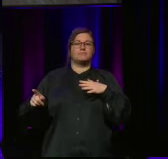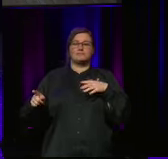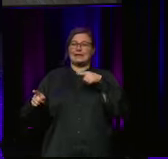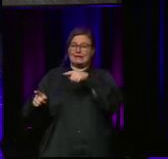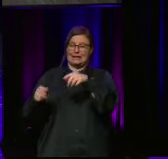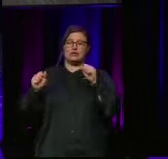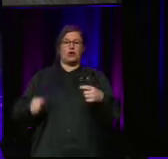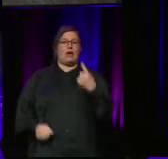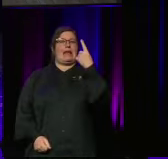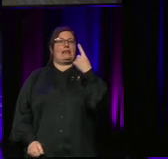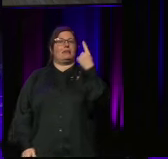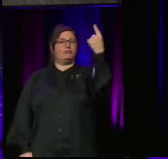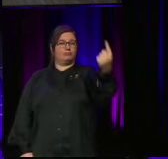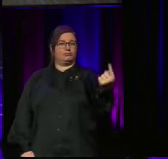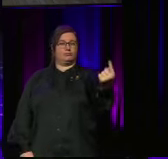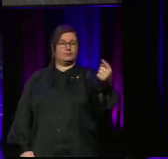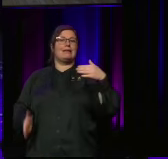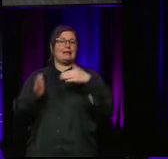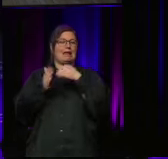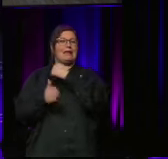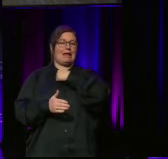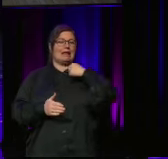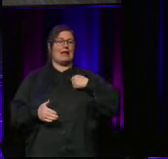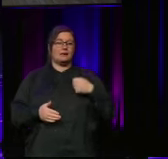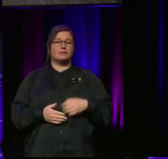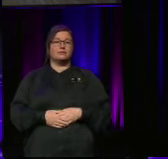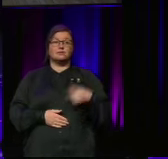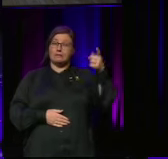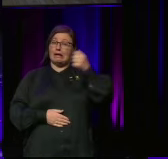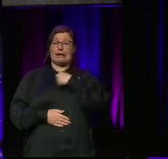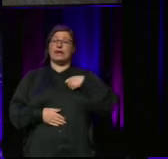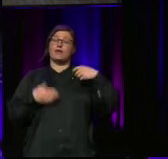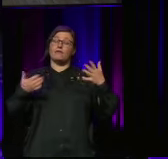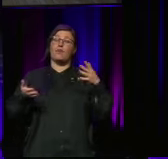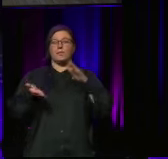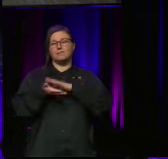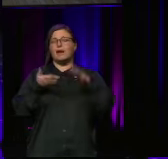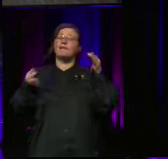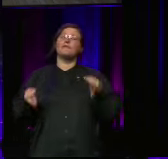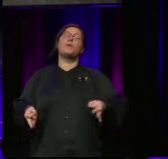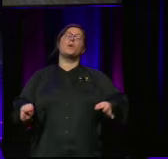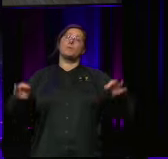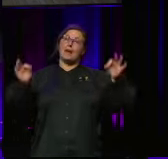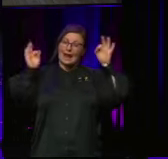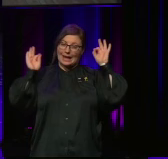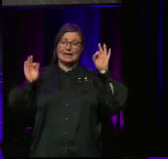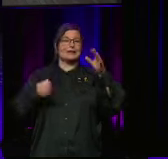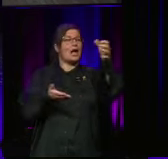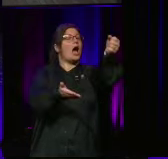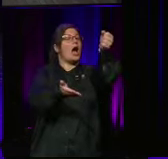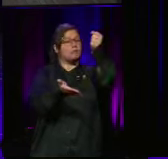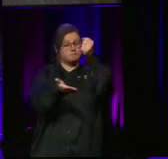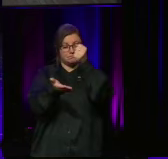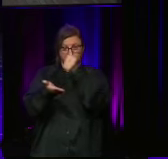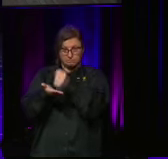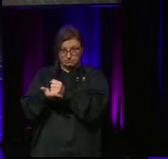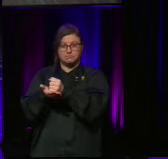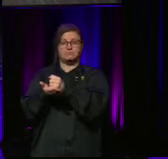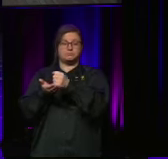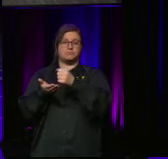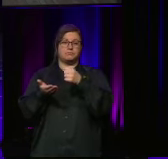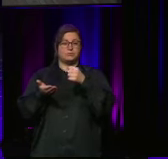regeringen ett förslag till domare. Regeringen kan fortsätta att formellt sett tillsätta beslut